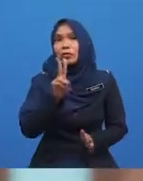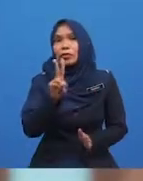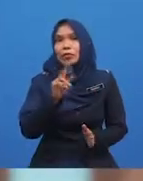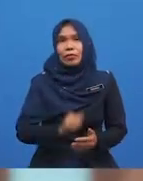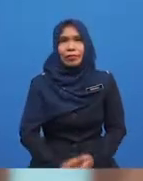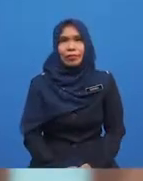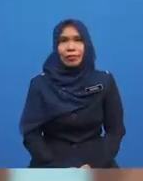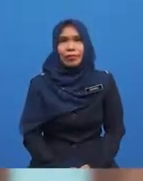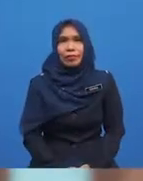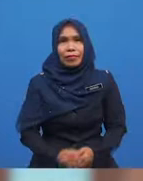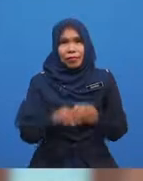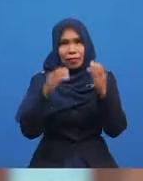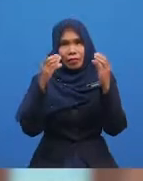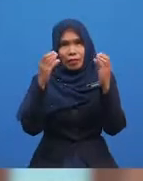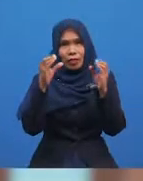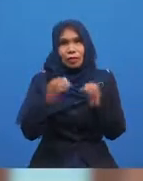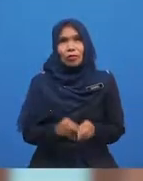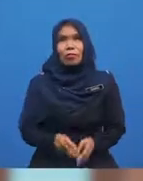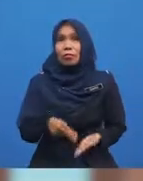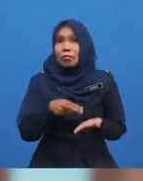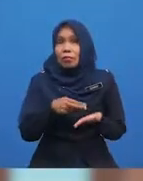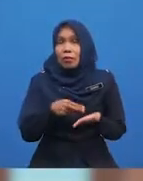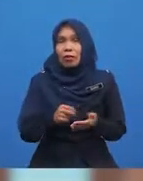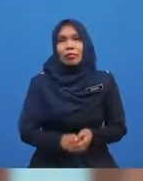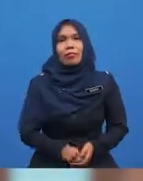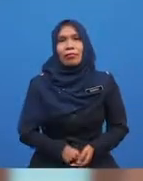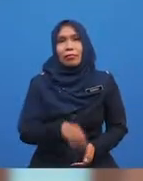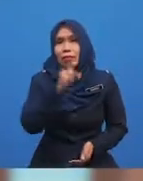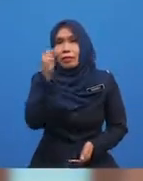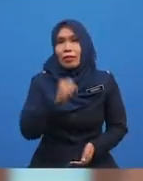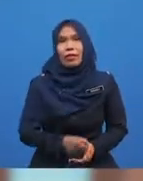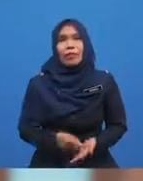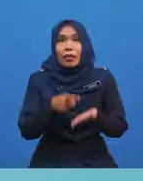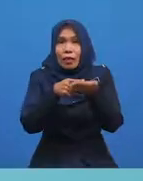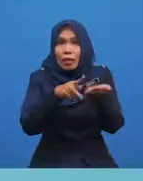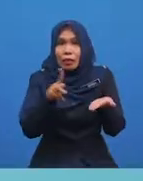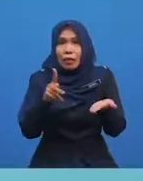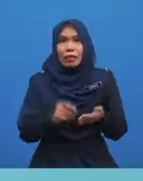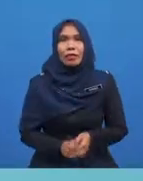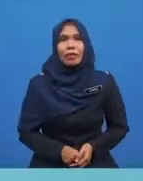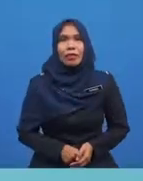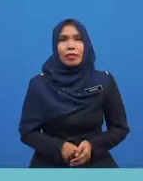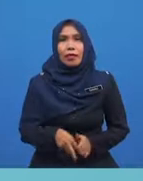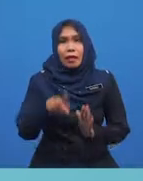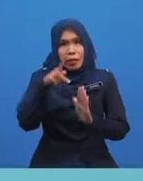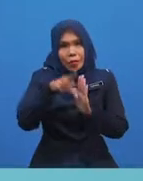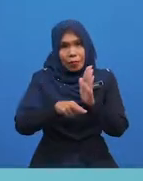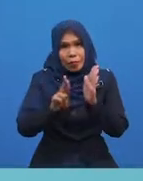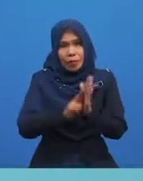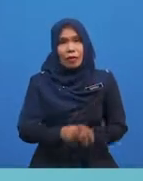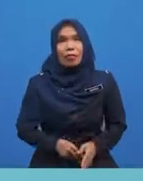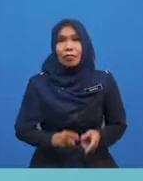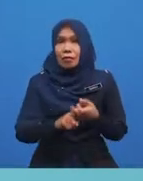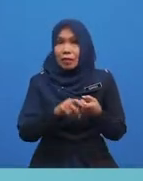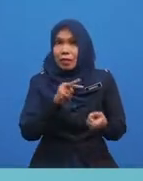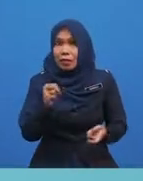Cikgu ulang soalan yang cikgu tanyakan tadi. Apakah perkaitan